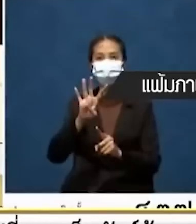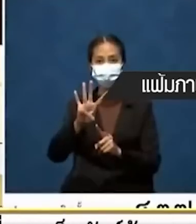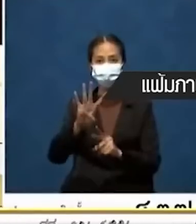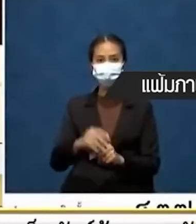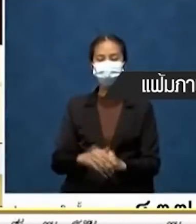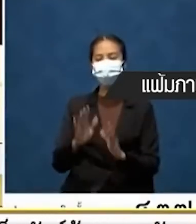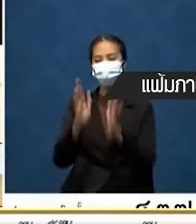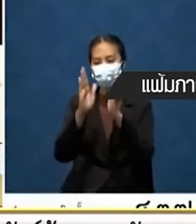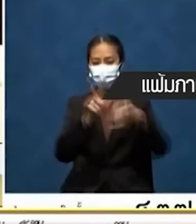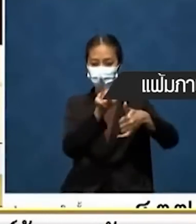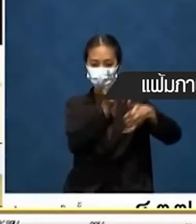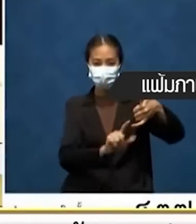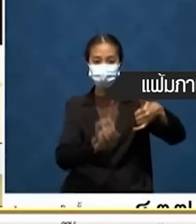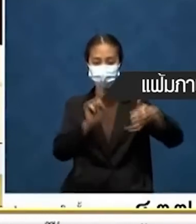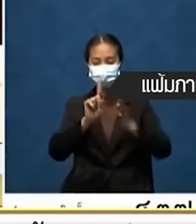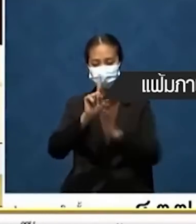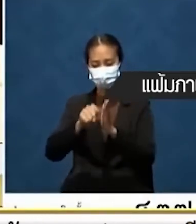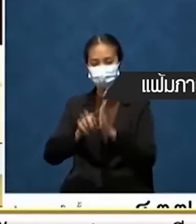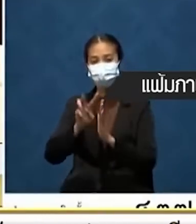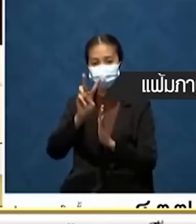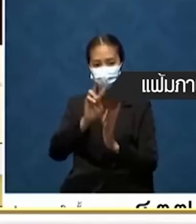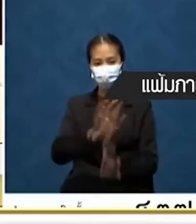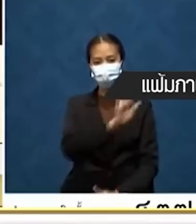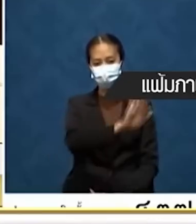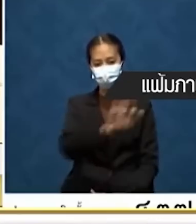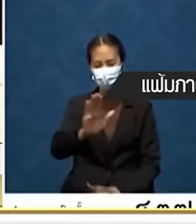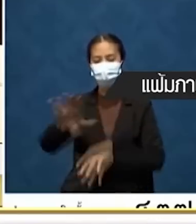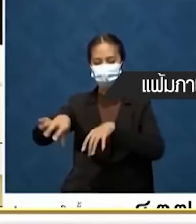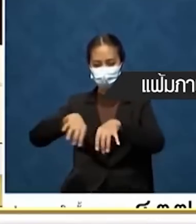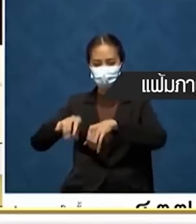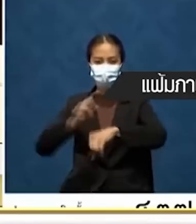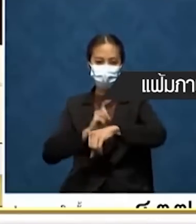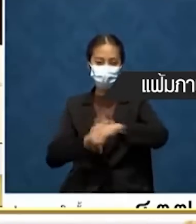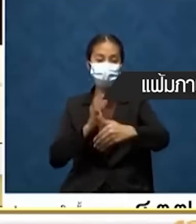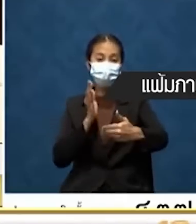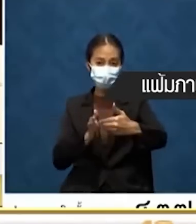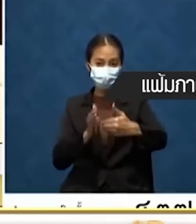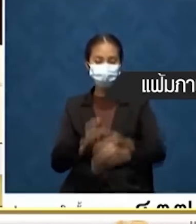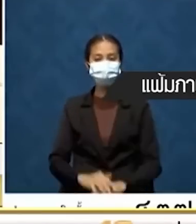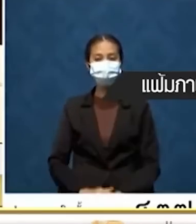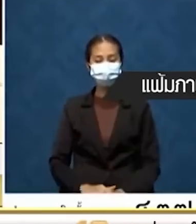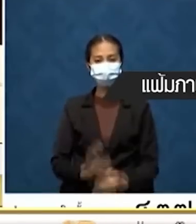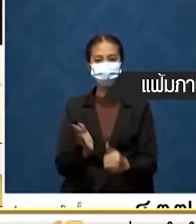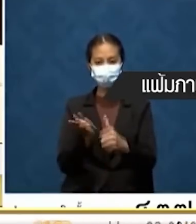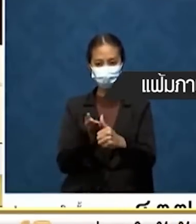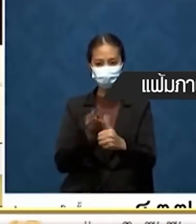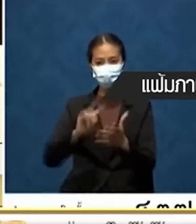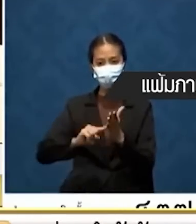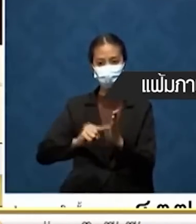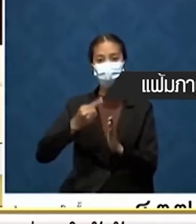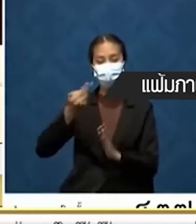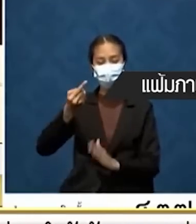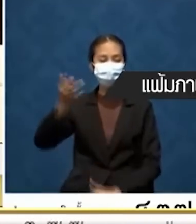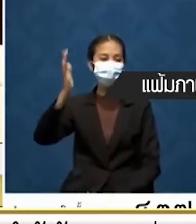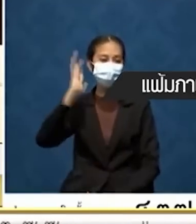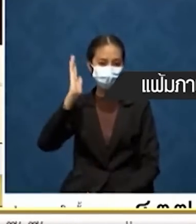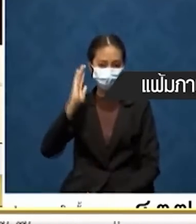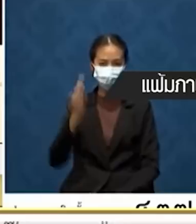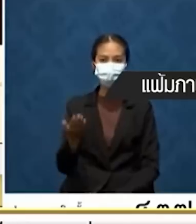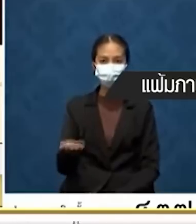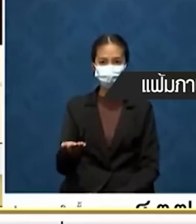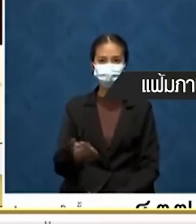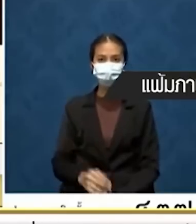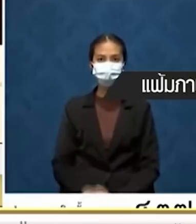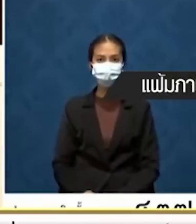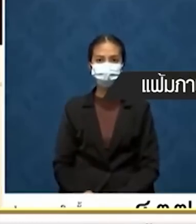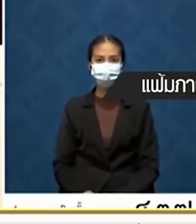ย11 เสียงและงดออกเสียง60 เสียงค่ะซึ่งก็มีการพิจารณาวาระดังกล่าวด้วยนะคะบอกว่าพันตำรวจเ